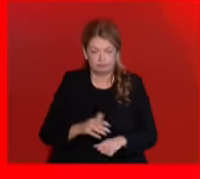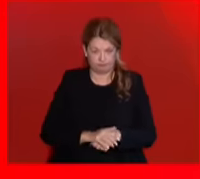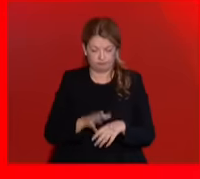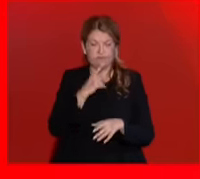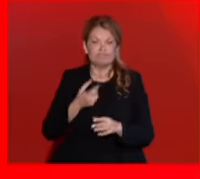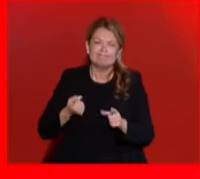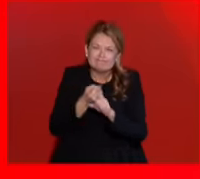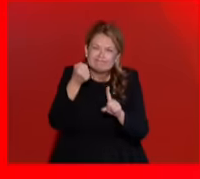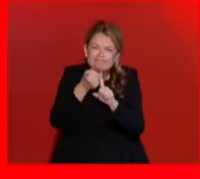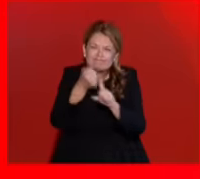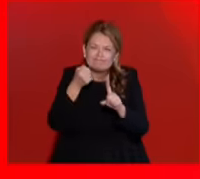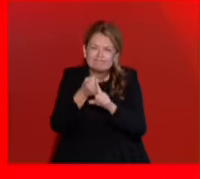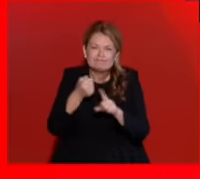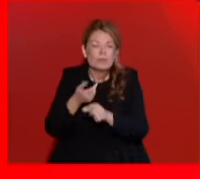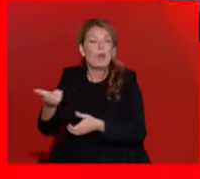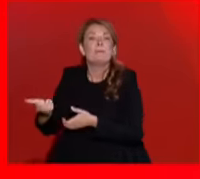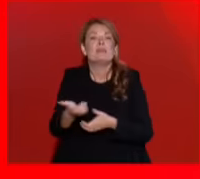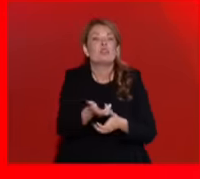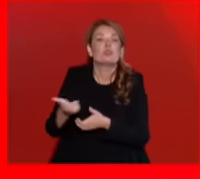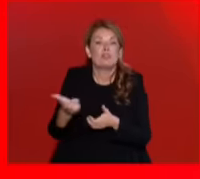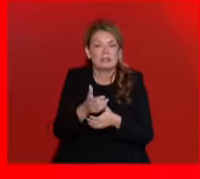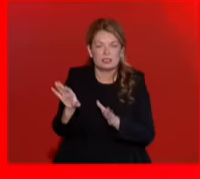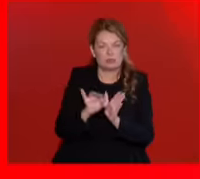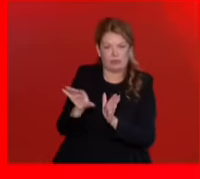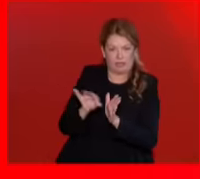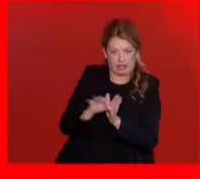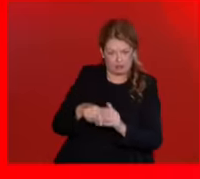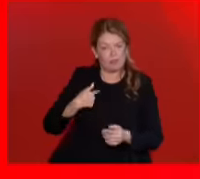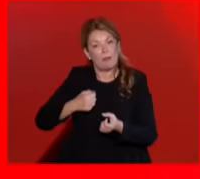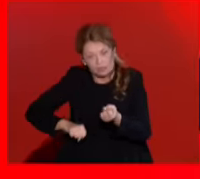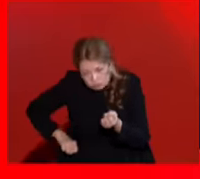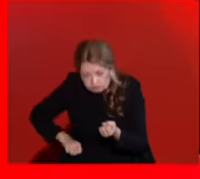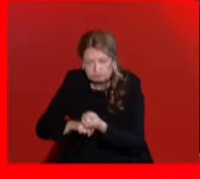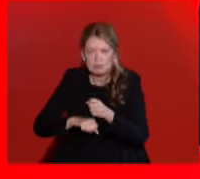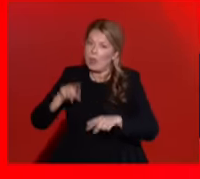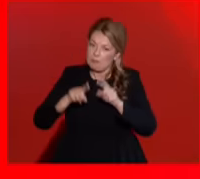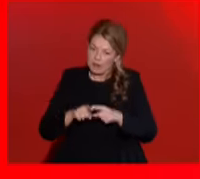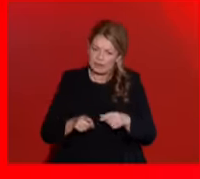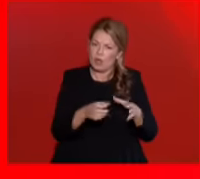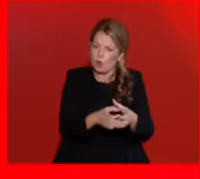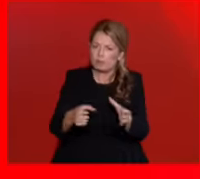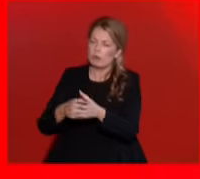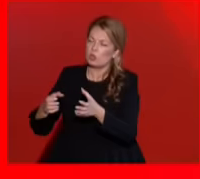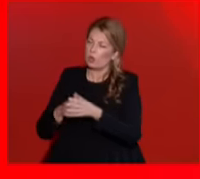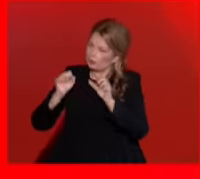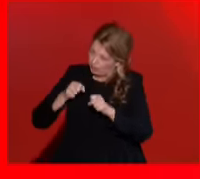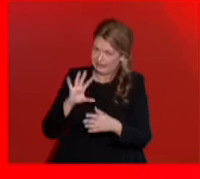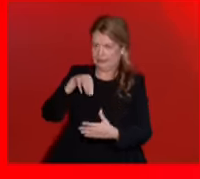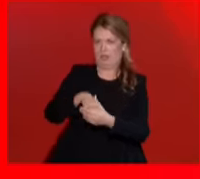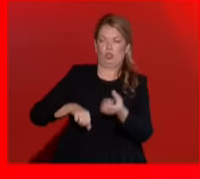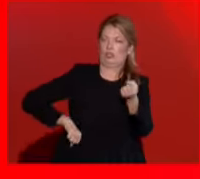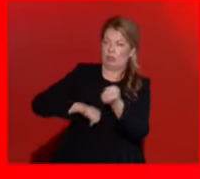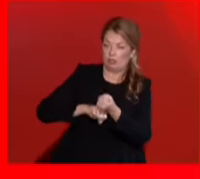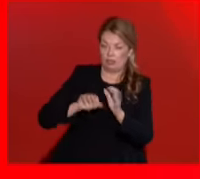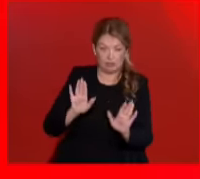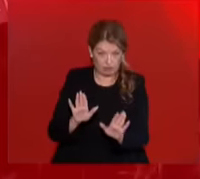κινήματος βρέθηκε το κόμμα μας από την πρώτη στιγμή. Βρέθηκαν και τα άλλα κόμματα της προοδευτικής αντιπολίτευσης. Προσέξτε.